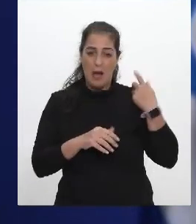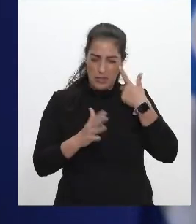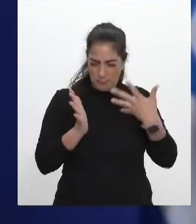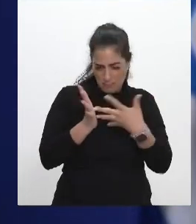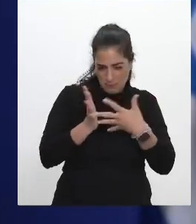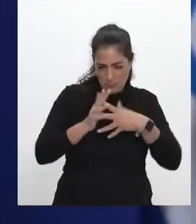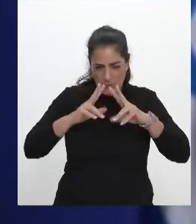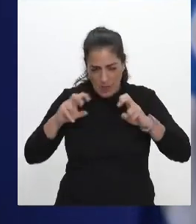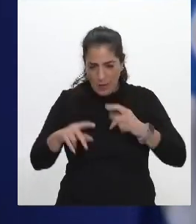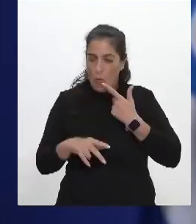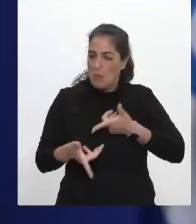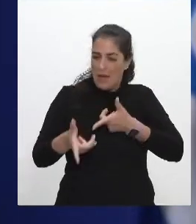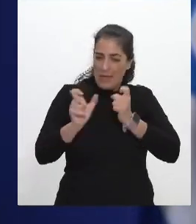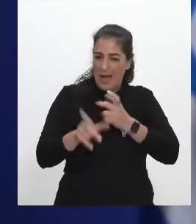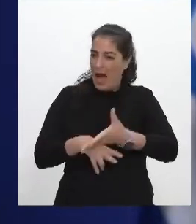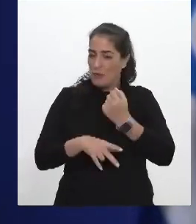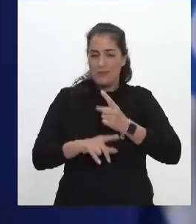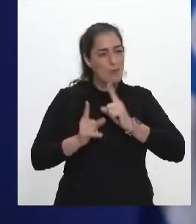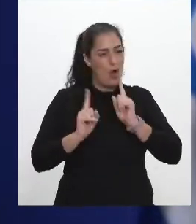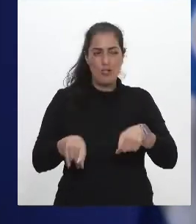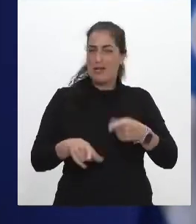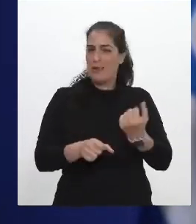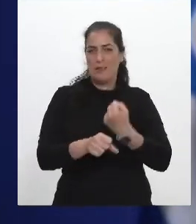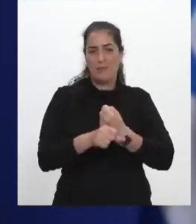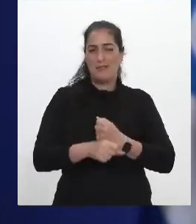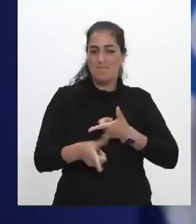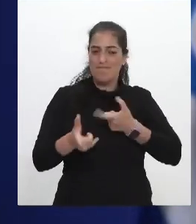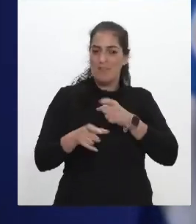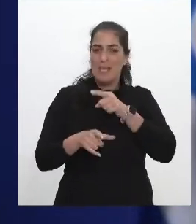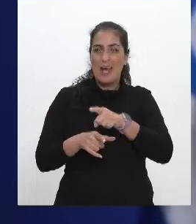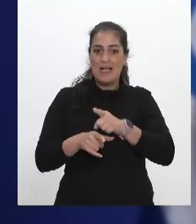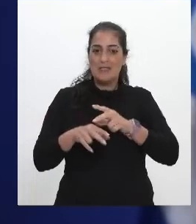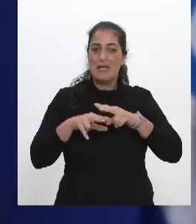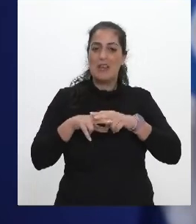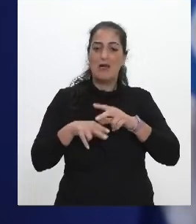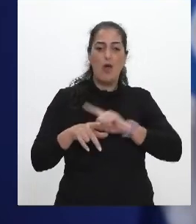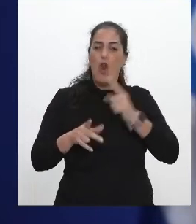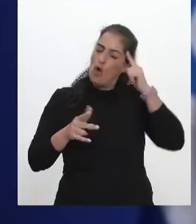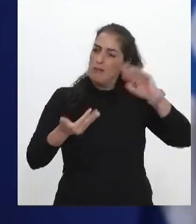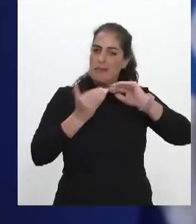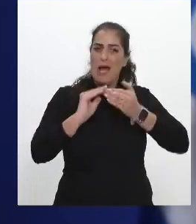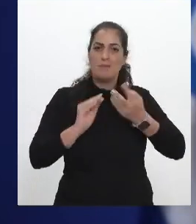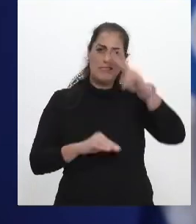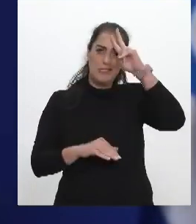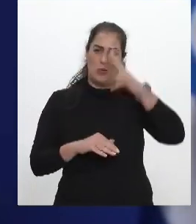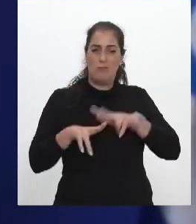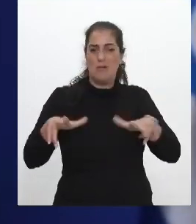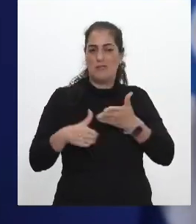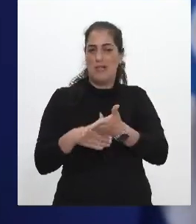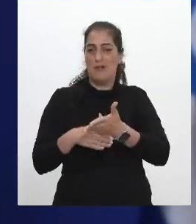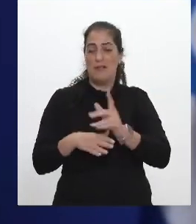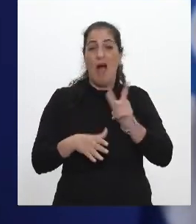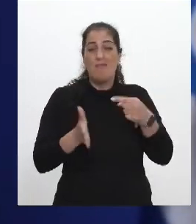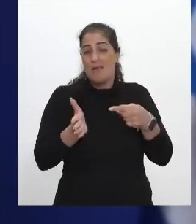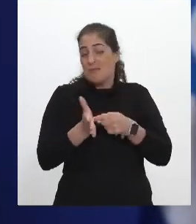בחטופים לא היה צריך להתבצע ירי זה לא טעם את הסיכון ואת המצב עם זאת הוא בוצע בנסיבות